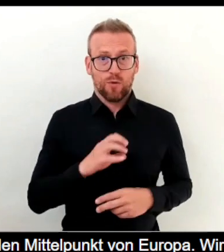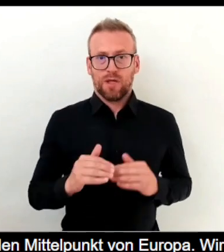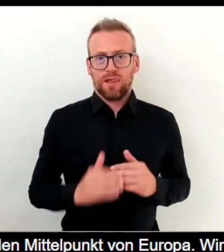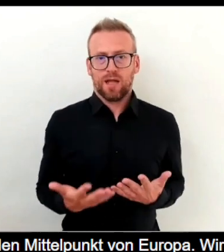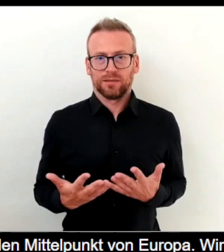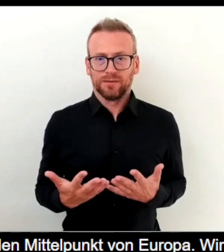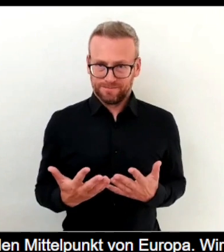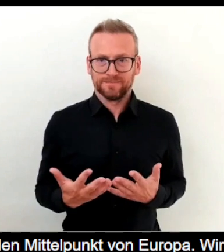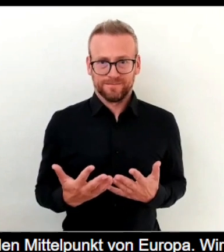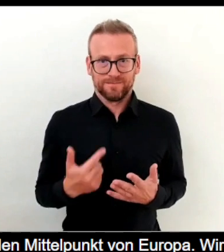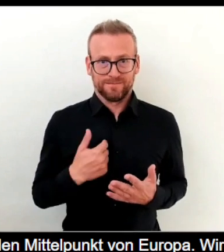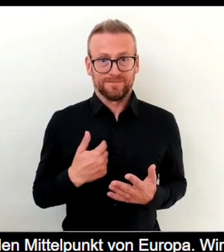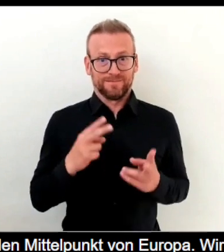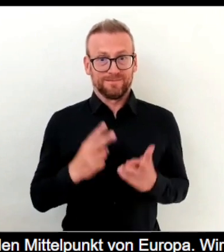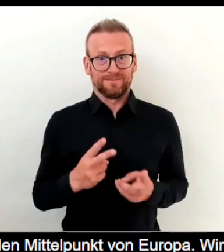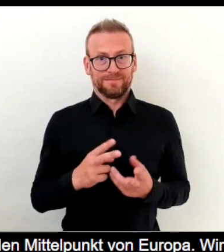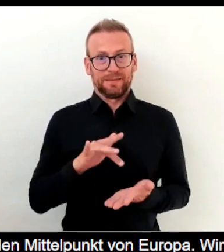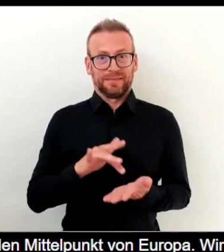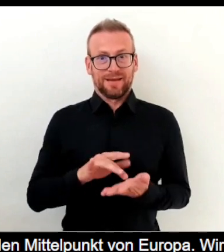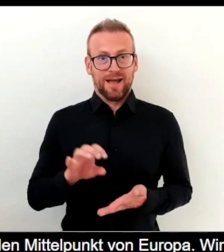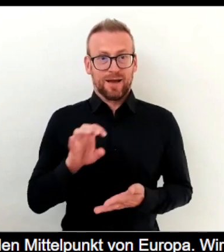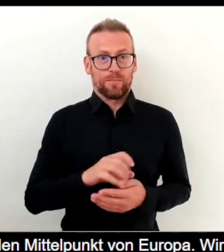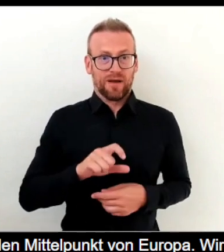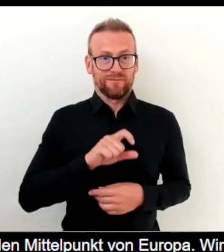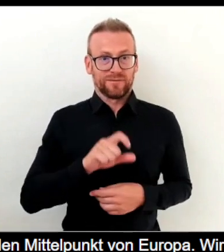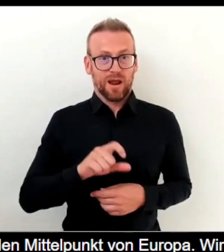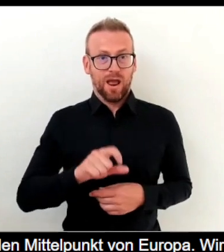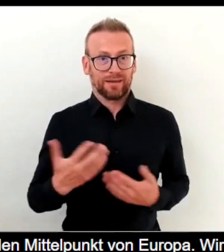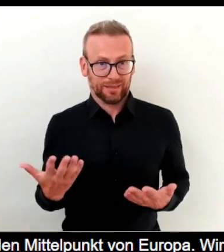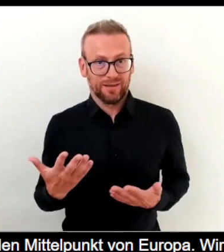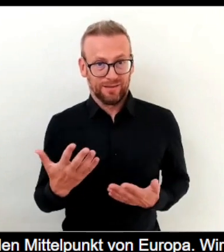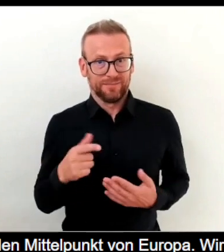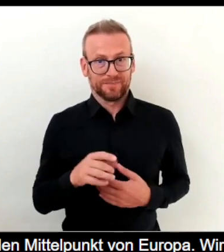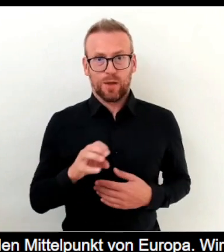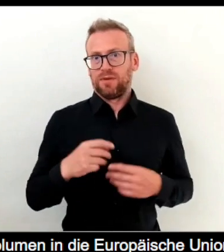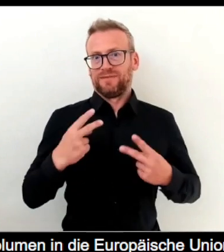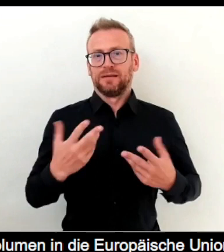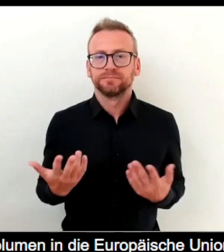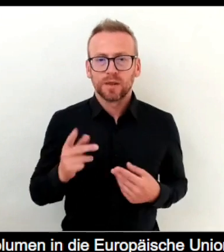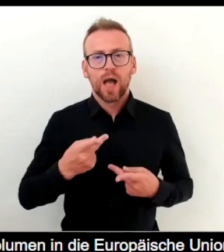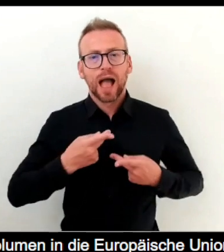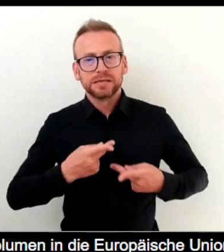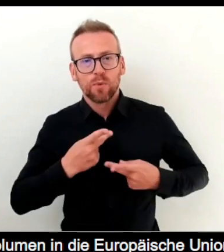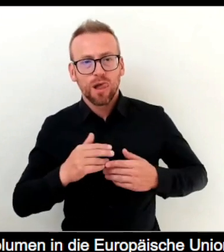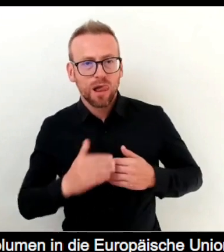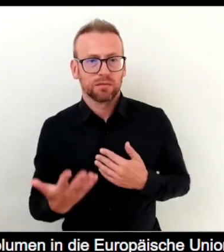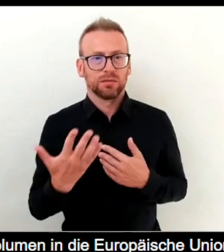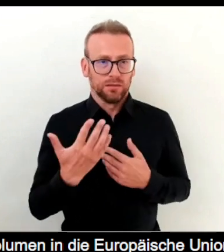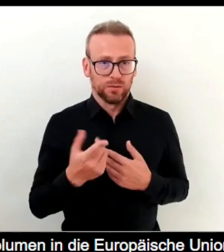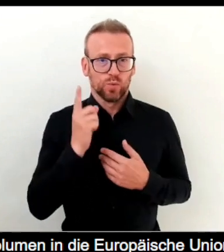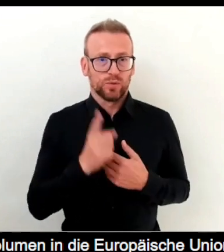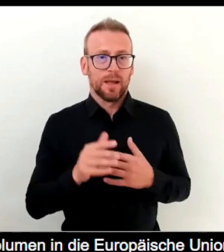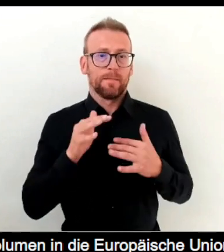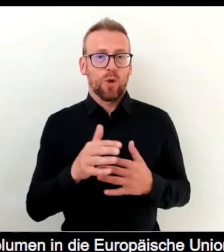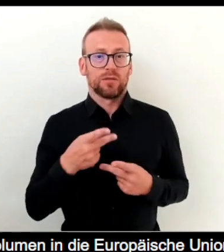stärker werdenden großen nationalen Staaten wie China und der USA doch relativ hilflos. Selbst das starke Bayern